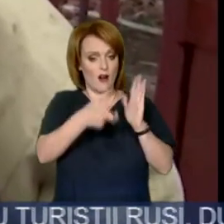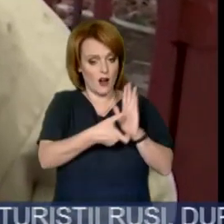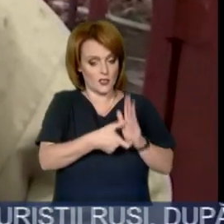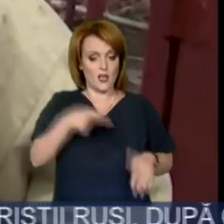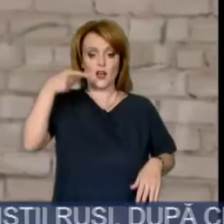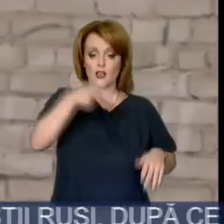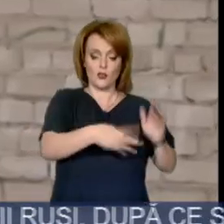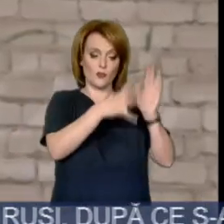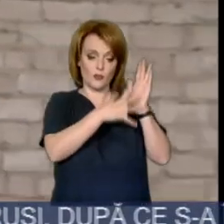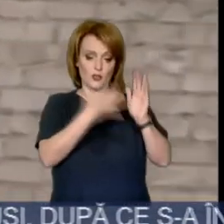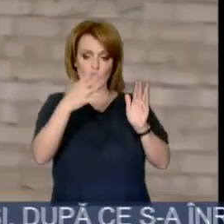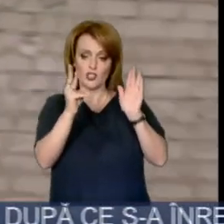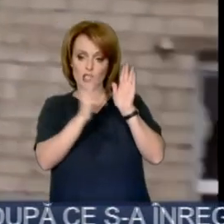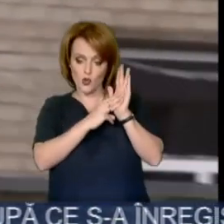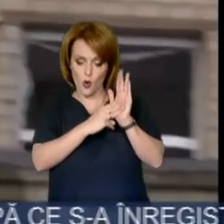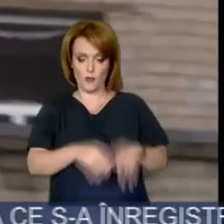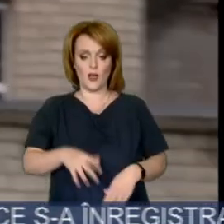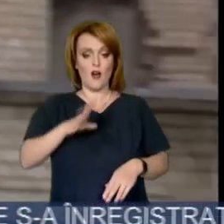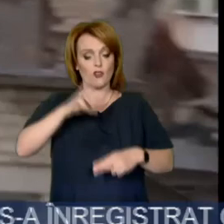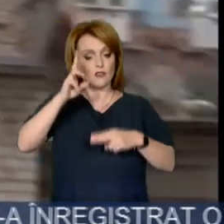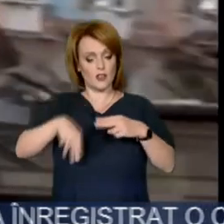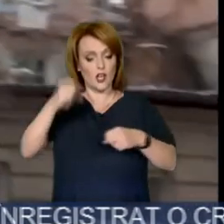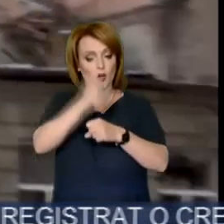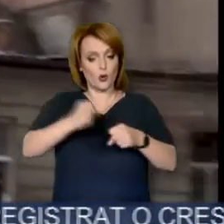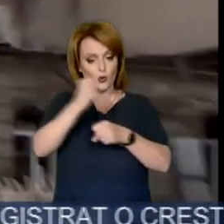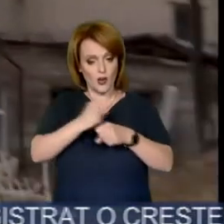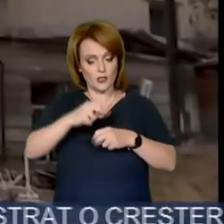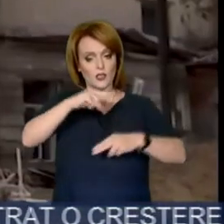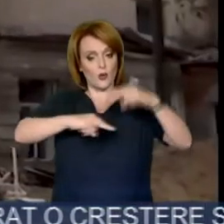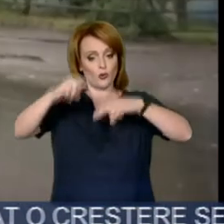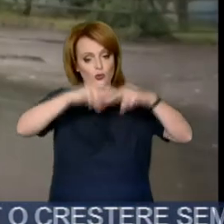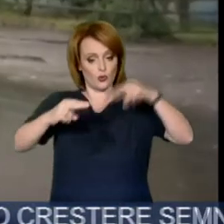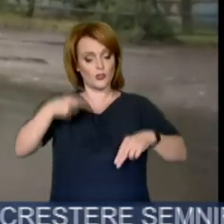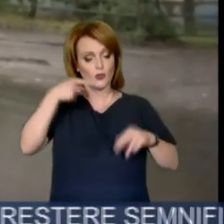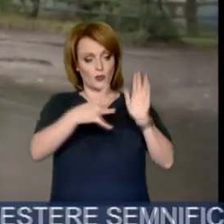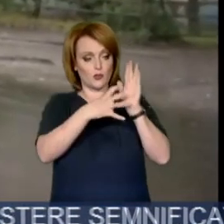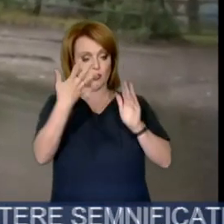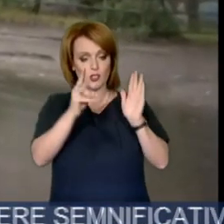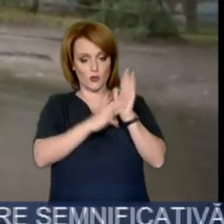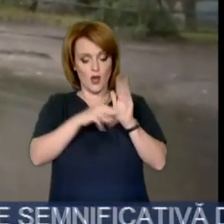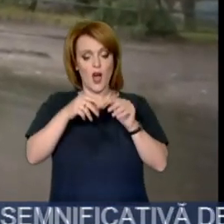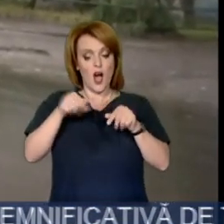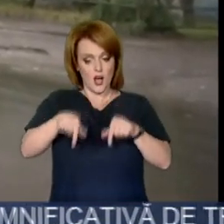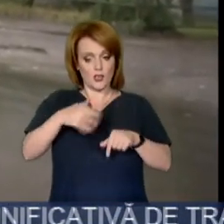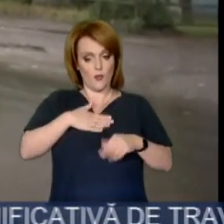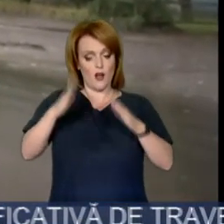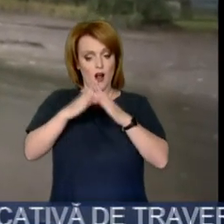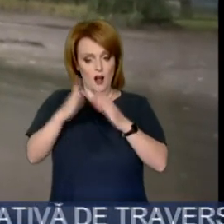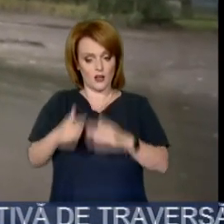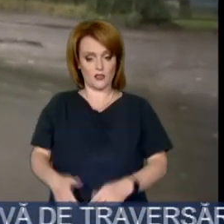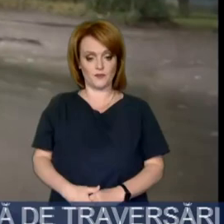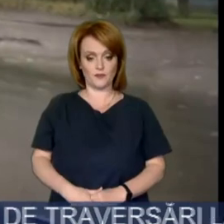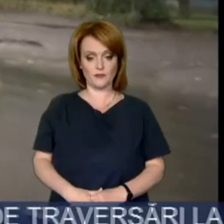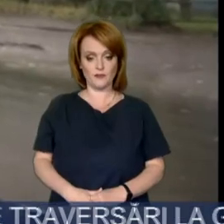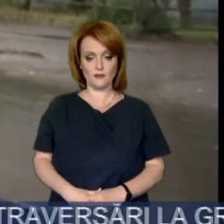în 1958 au fost finalizate lucrările de construcție aceasta este casa mea